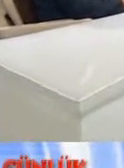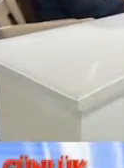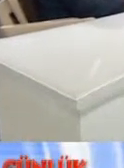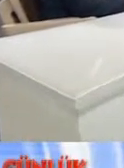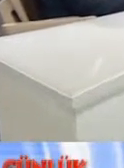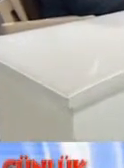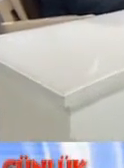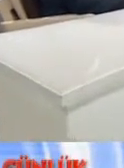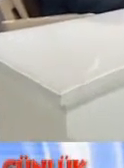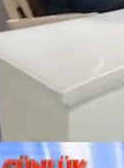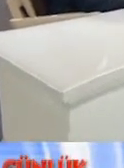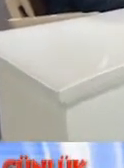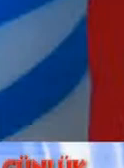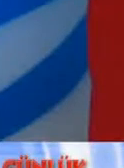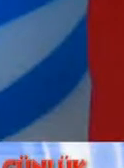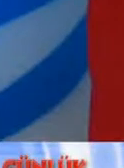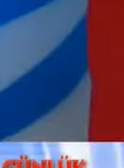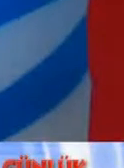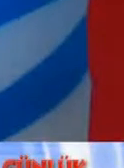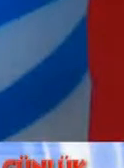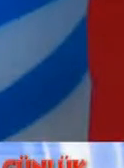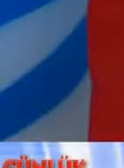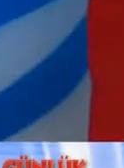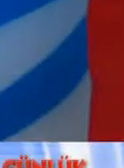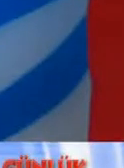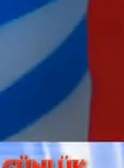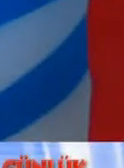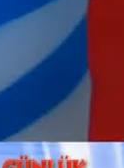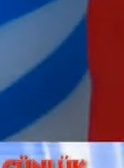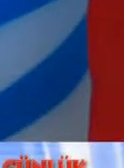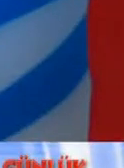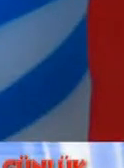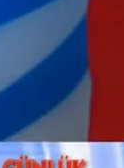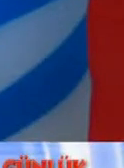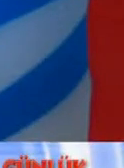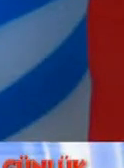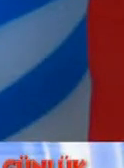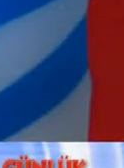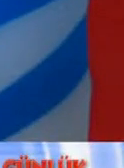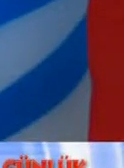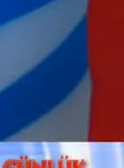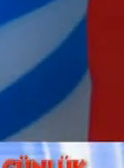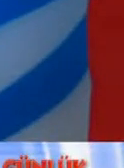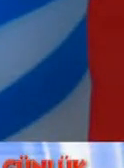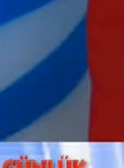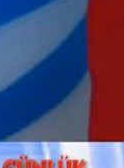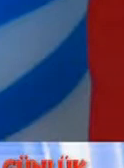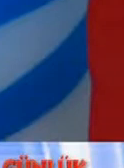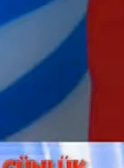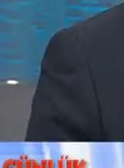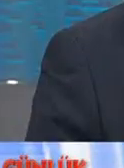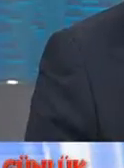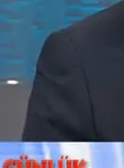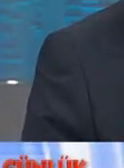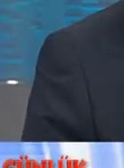Nasıl bir danışmanlık? Ne diyorsunuz onlara? Yani işte şu kuralları yani bir kere şey, bu oyundan nasıl para kazanacaksınız bir kere? Yani mesele